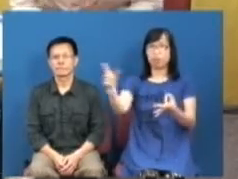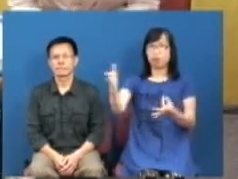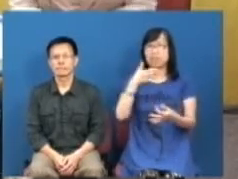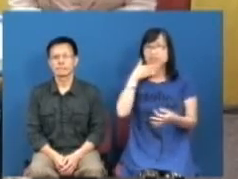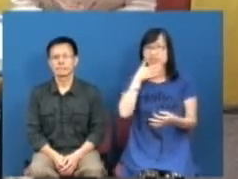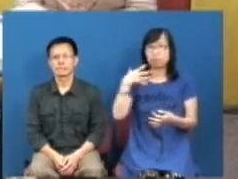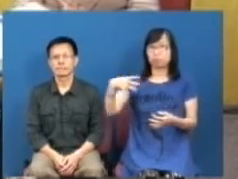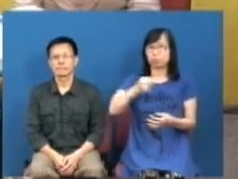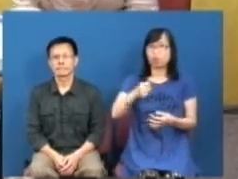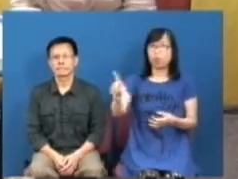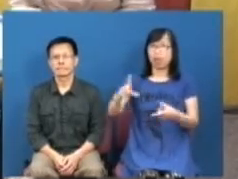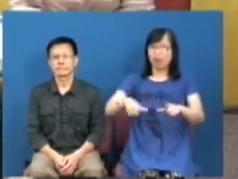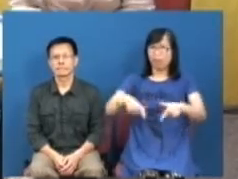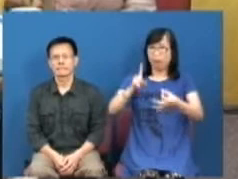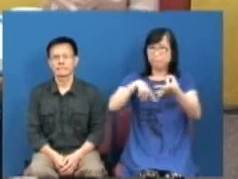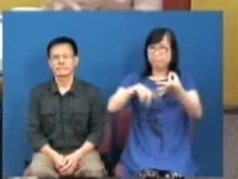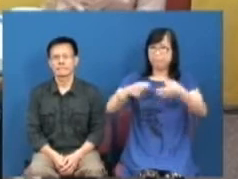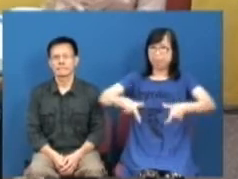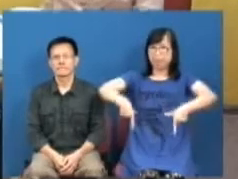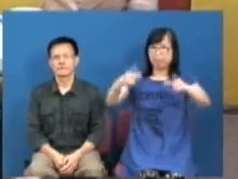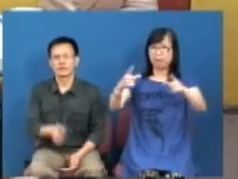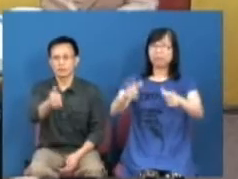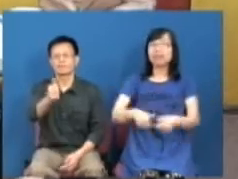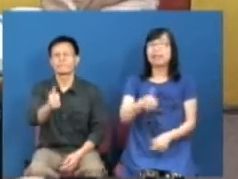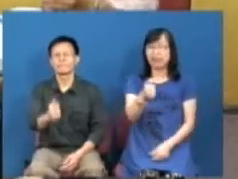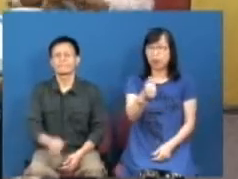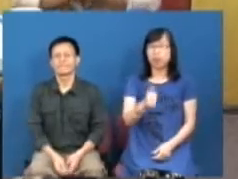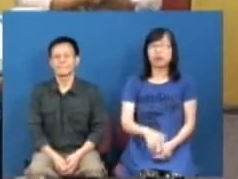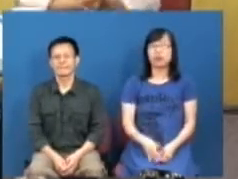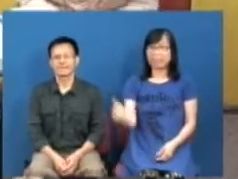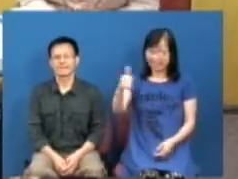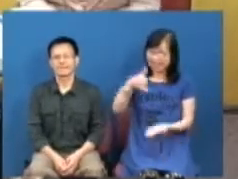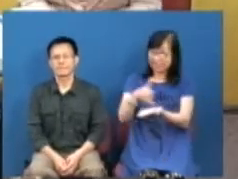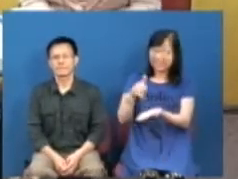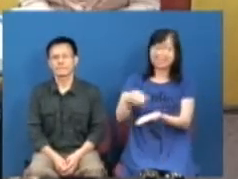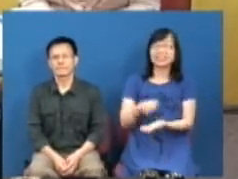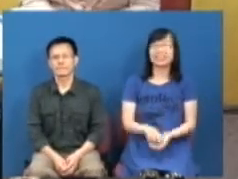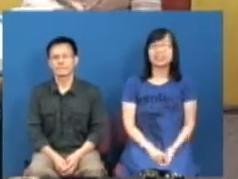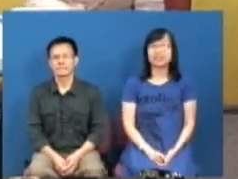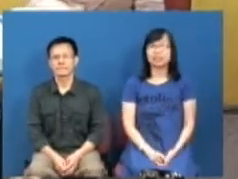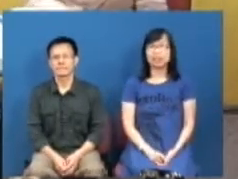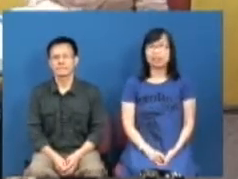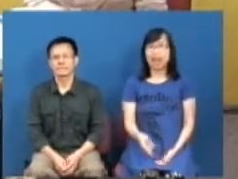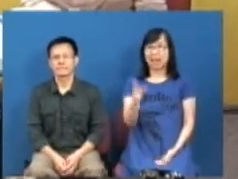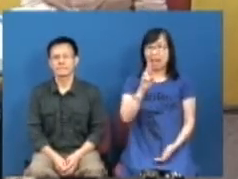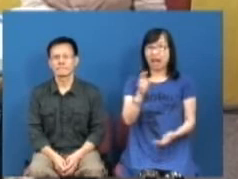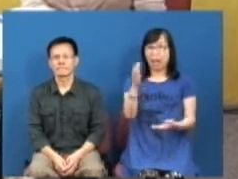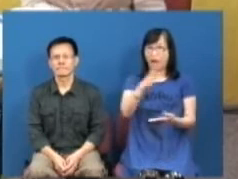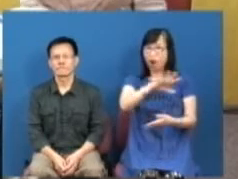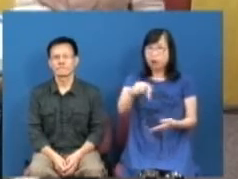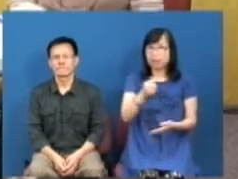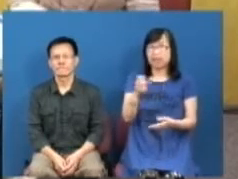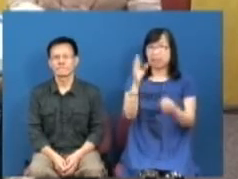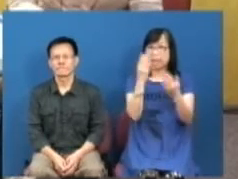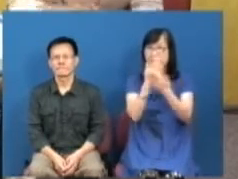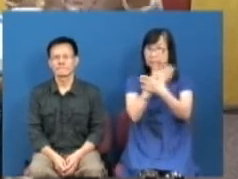任阿林志遠，阿志遠你好， 你好， 歡迎你再上嚟啊！其實即係 RTV 咧嗰個